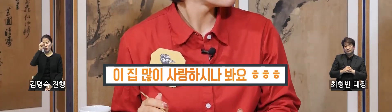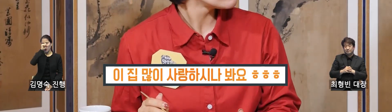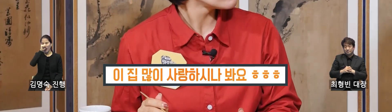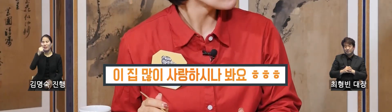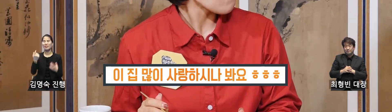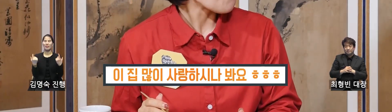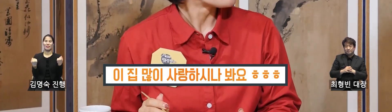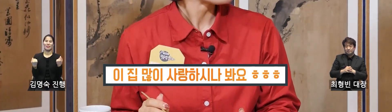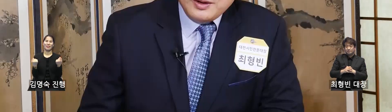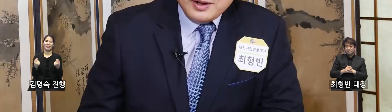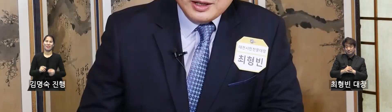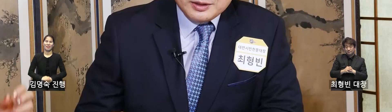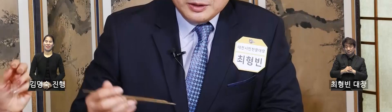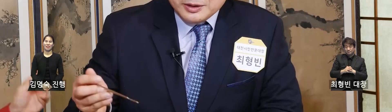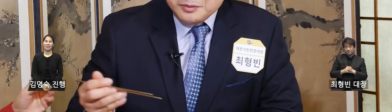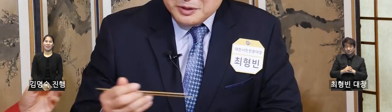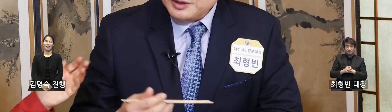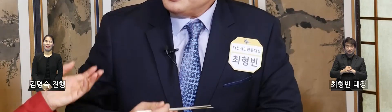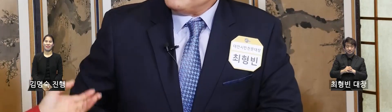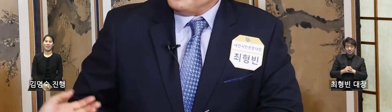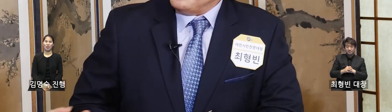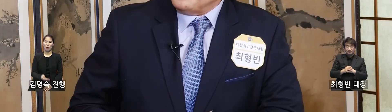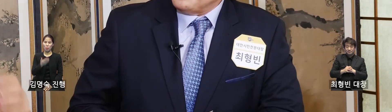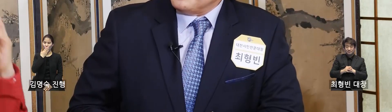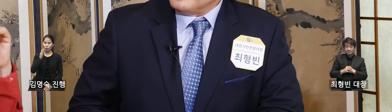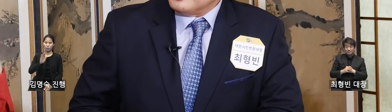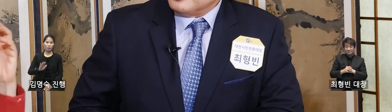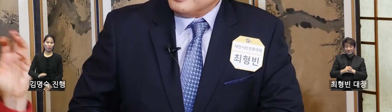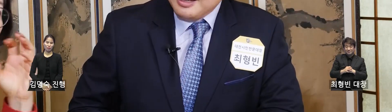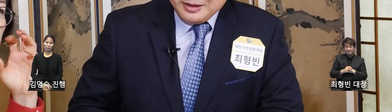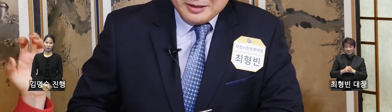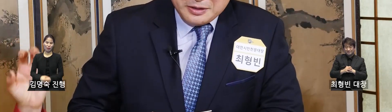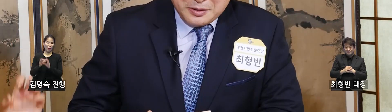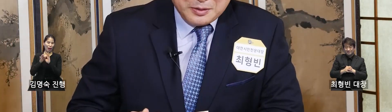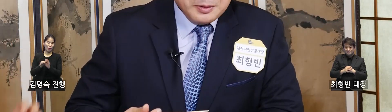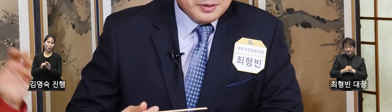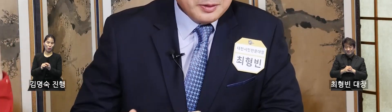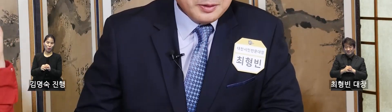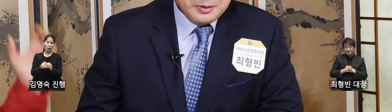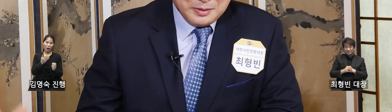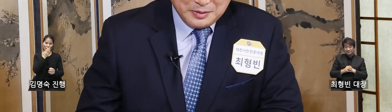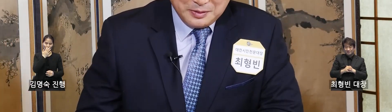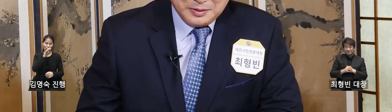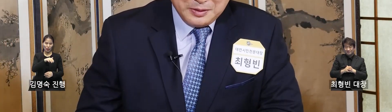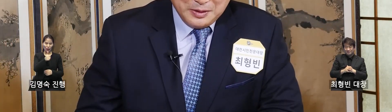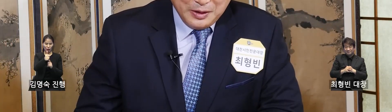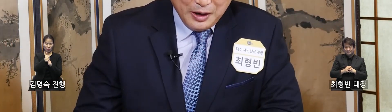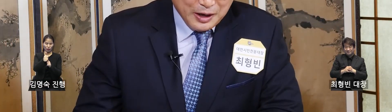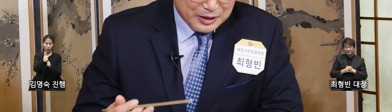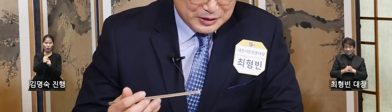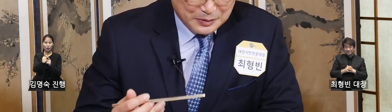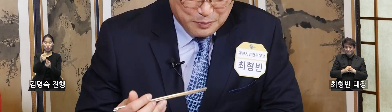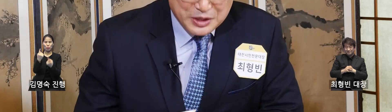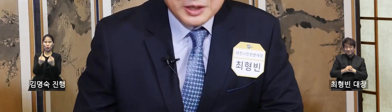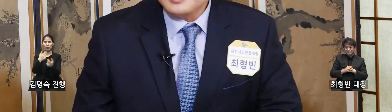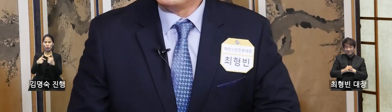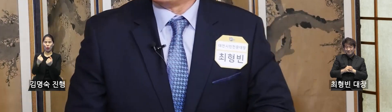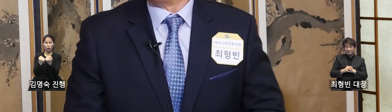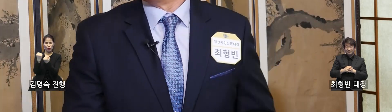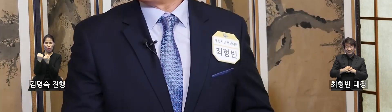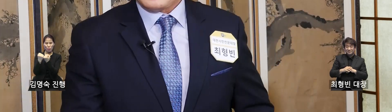음식을 왜냐 많이 드신 질은 않고 지금까지 약 사장님 보다 버 설명회 시집 아깝지